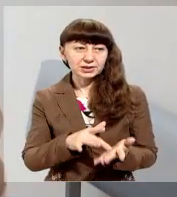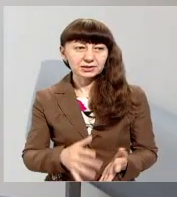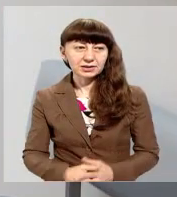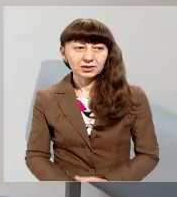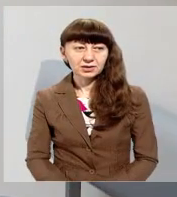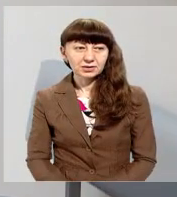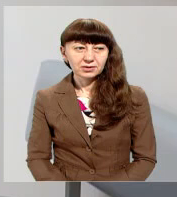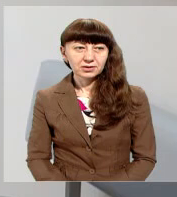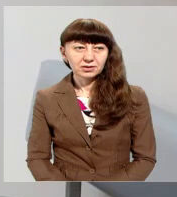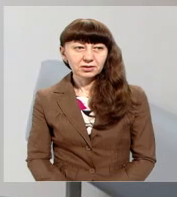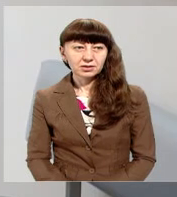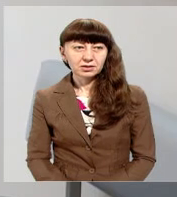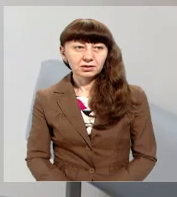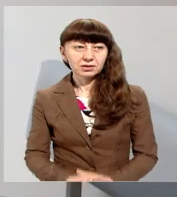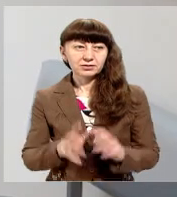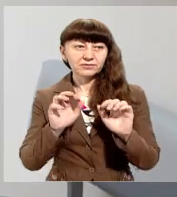с возможностью